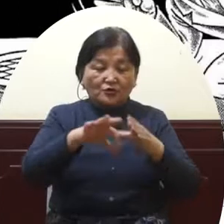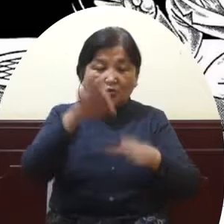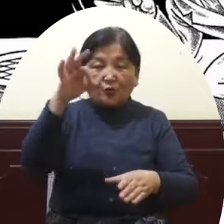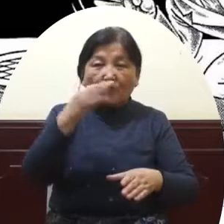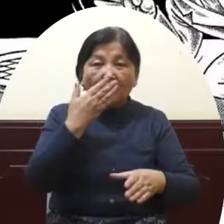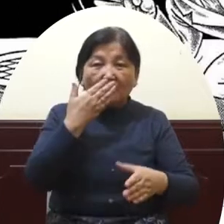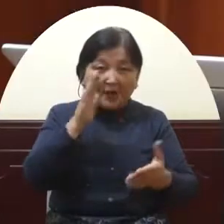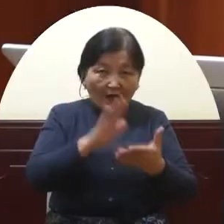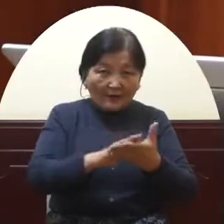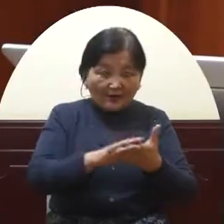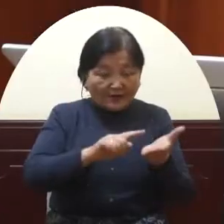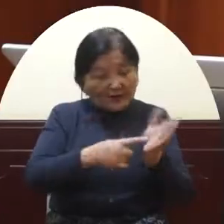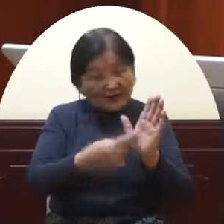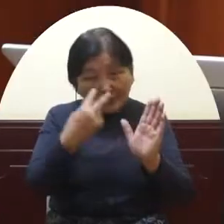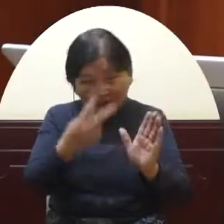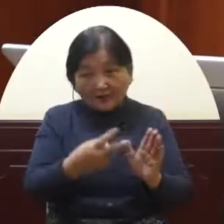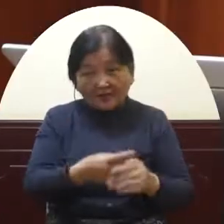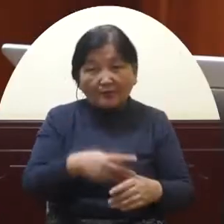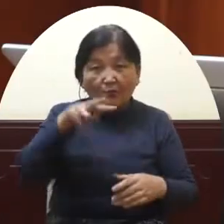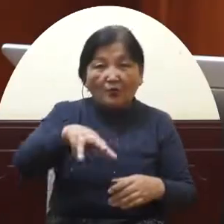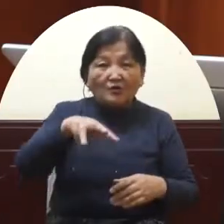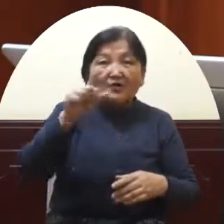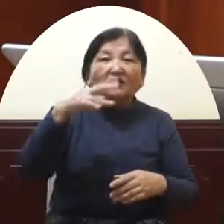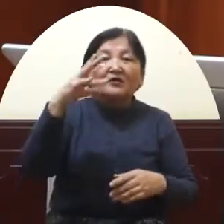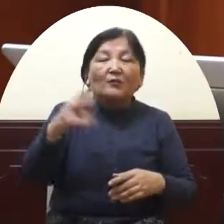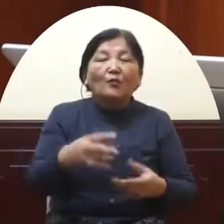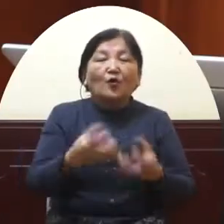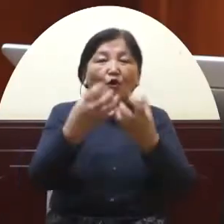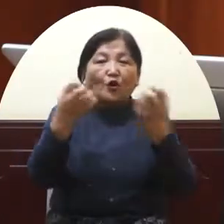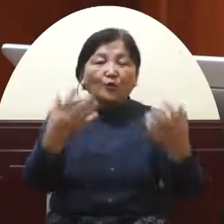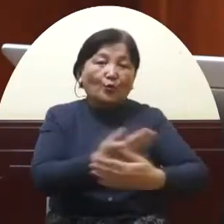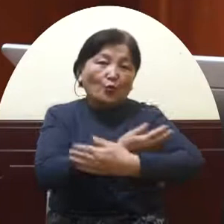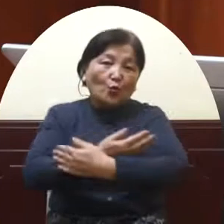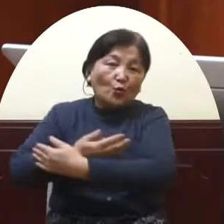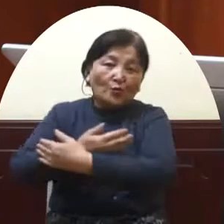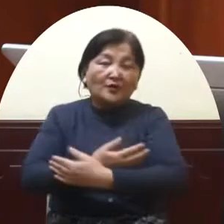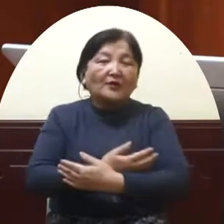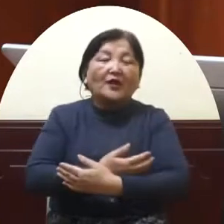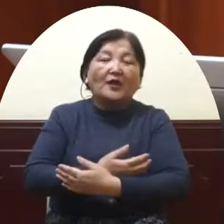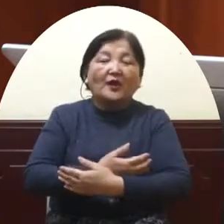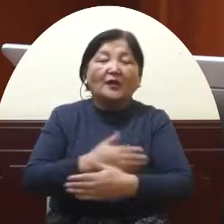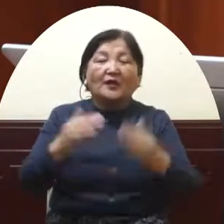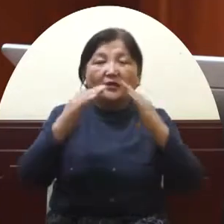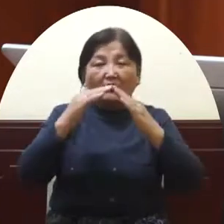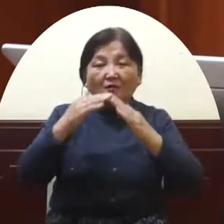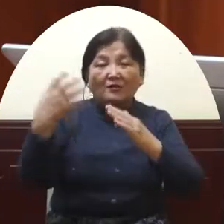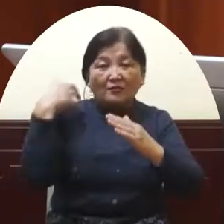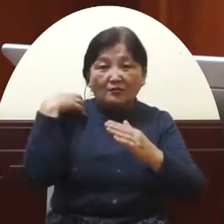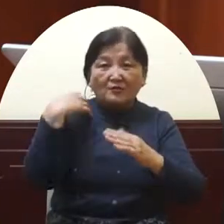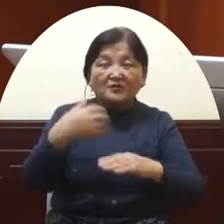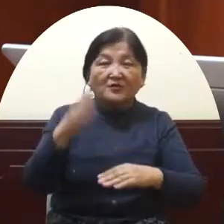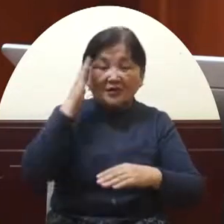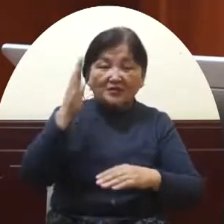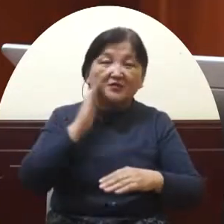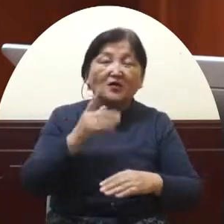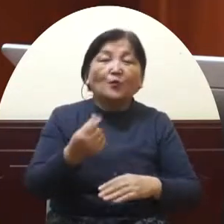юм. Монгол Ардын нам их олон хүүхэдтэй өрх толгойлсон эцэг ихэд тэтгэмж олгох хууль мөн